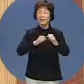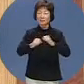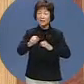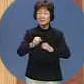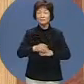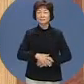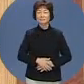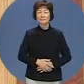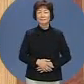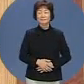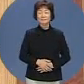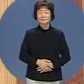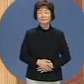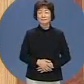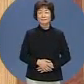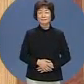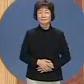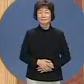なります。